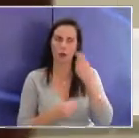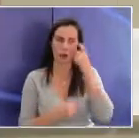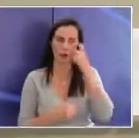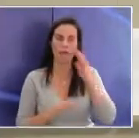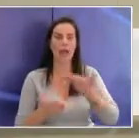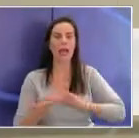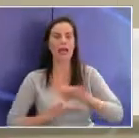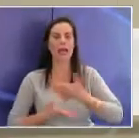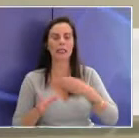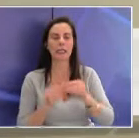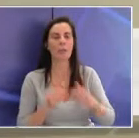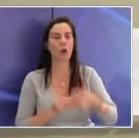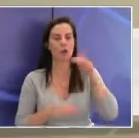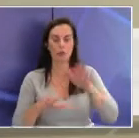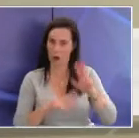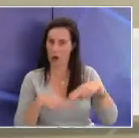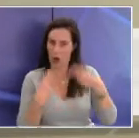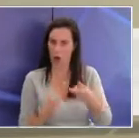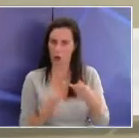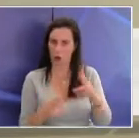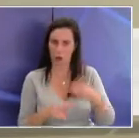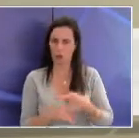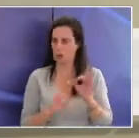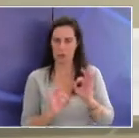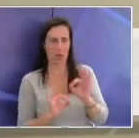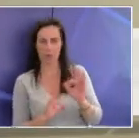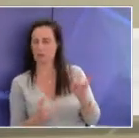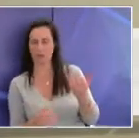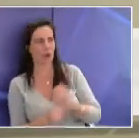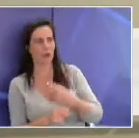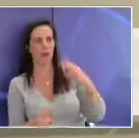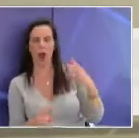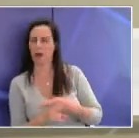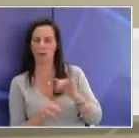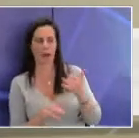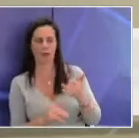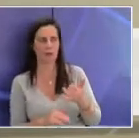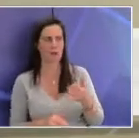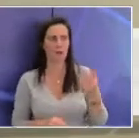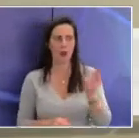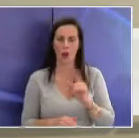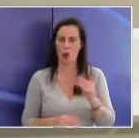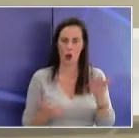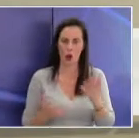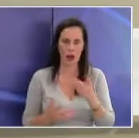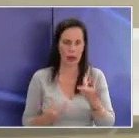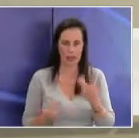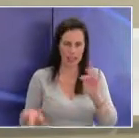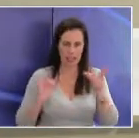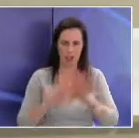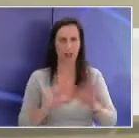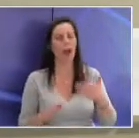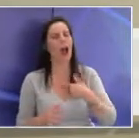היחסים עם ראש הממשלה? חזרו לפסים... בסדר גמור, עניינים. כן, עניינים. כן. כן. לא, לא נשאר דם רע מכל ה...